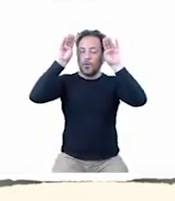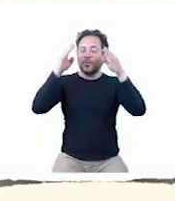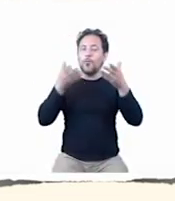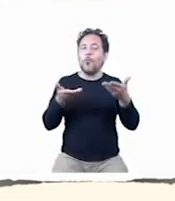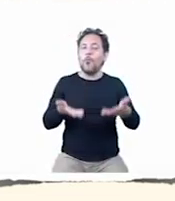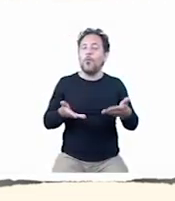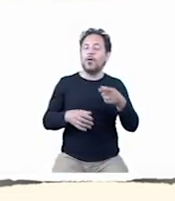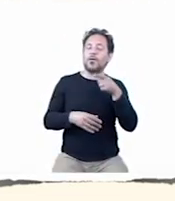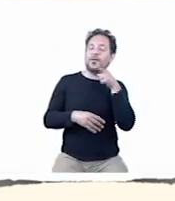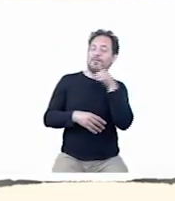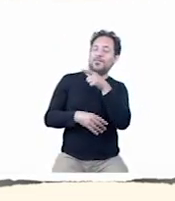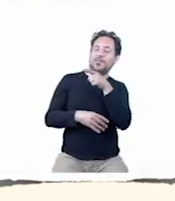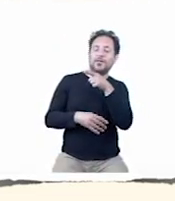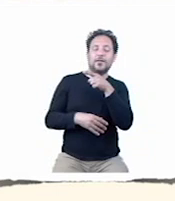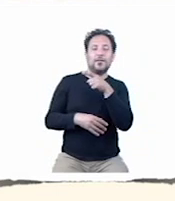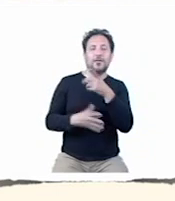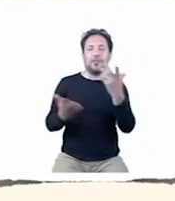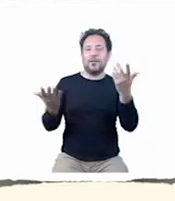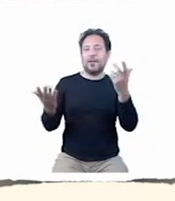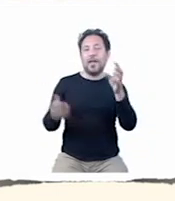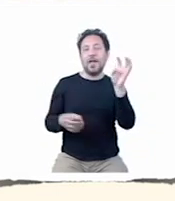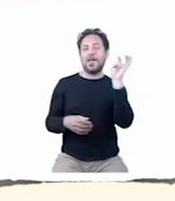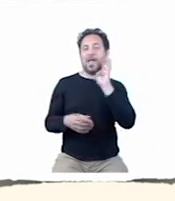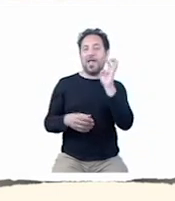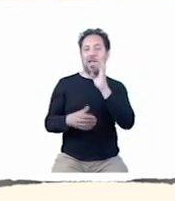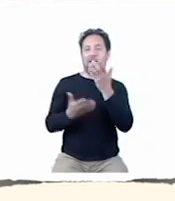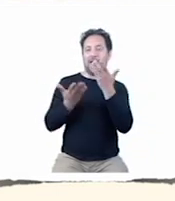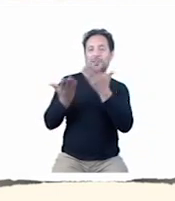Marocchi è l'unico gatto che abbaia.